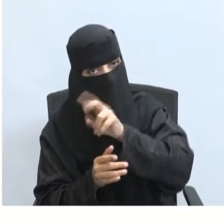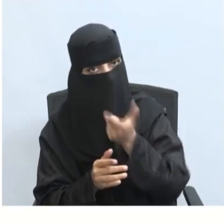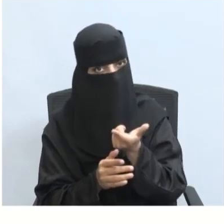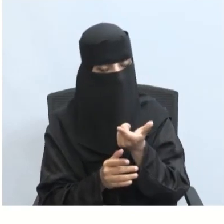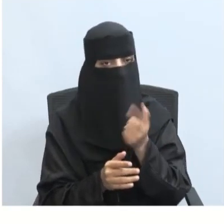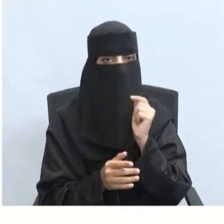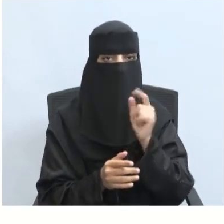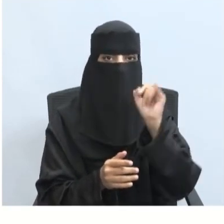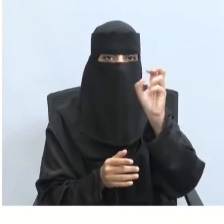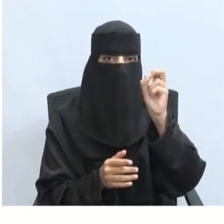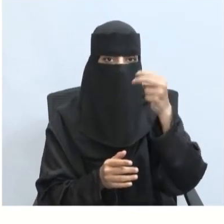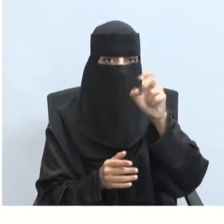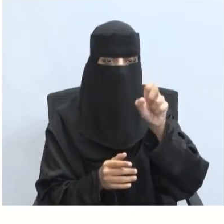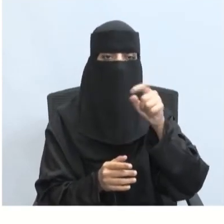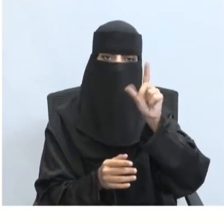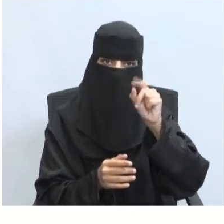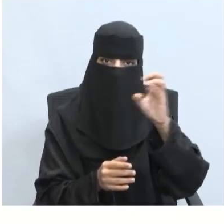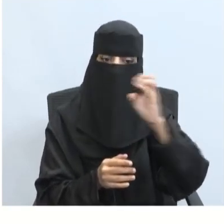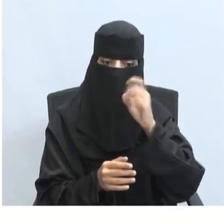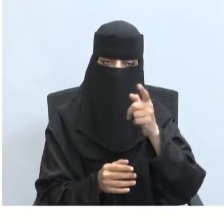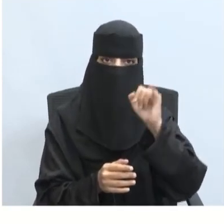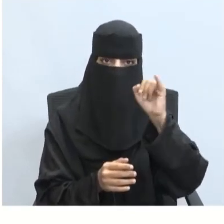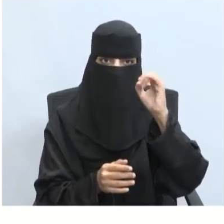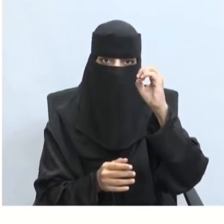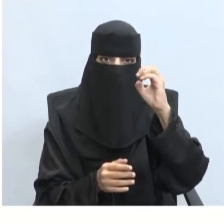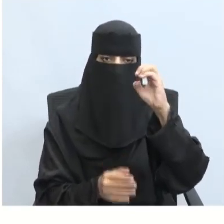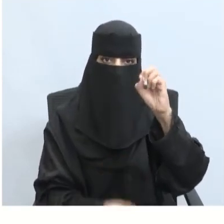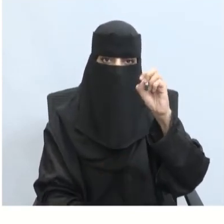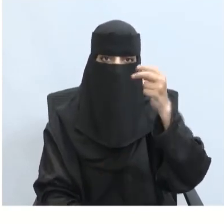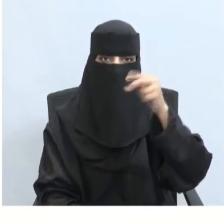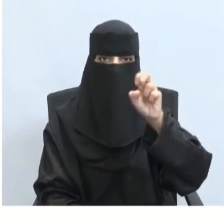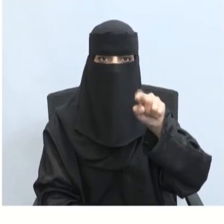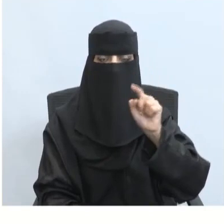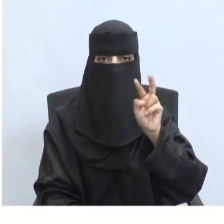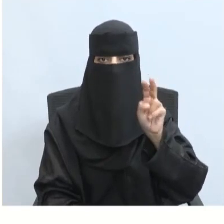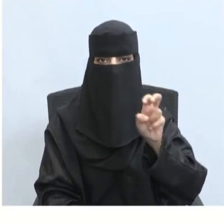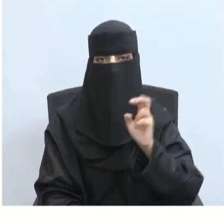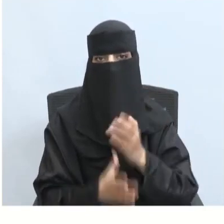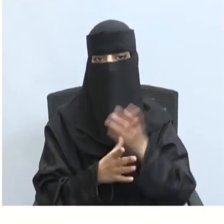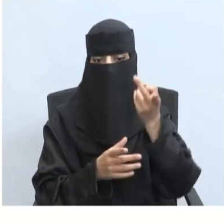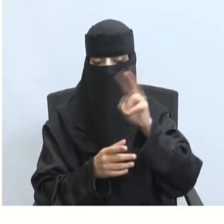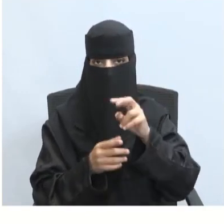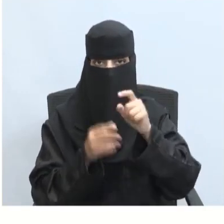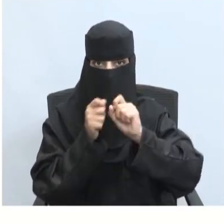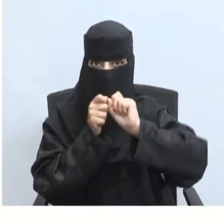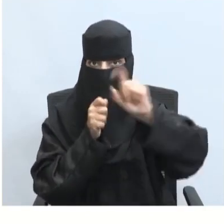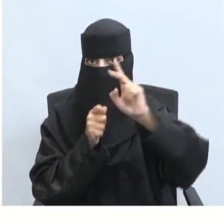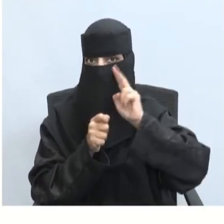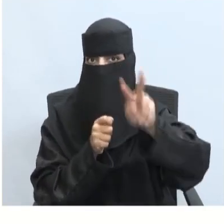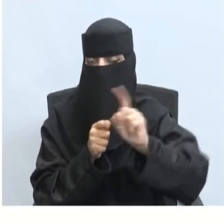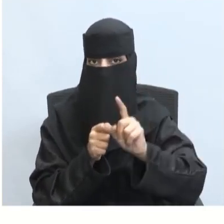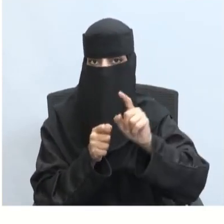الشخص المصاب بقصر النظر يستخدم عدسات مقع اما الشخص المصاب بطول النظر